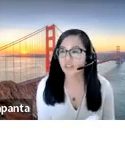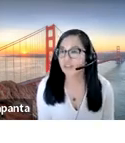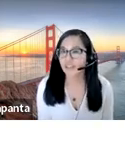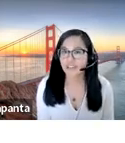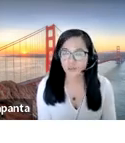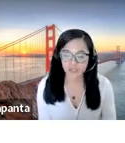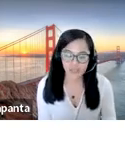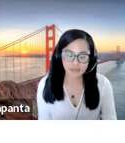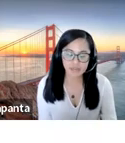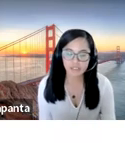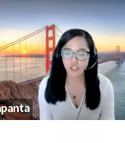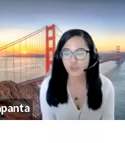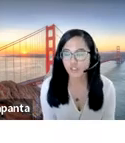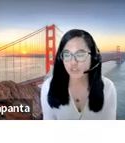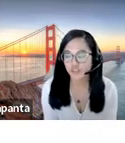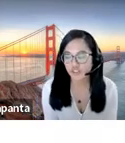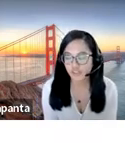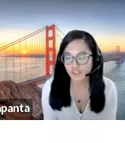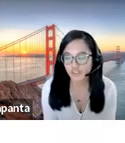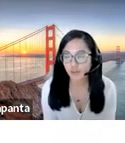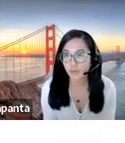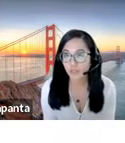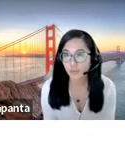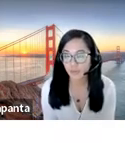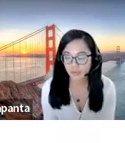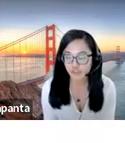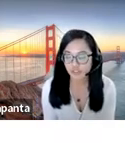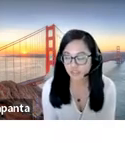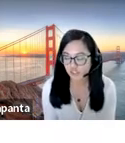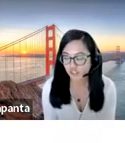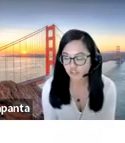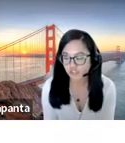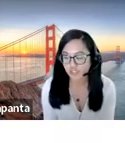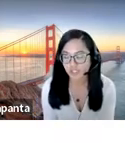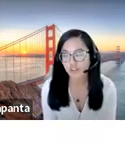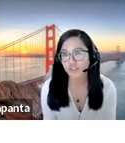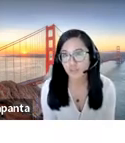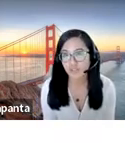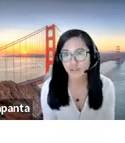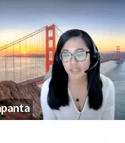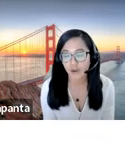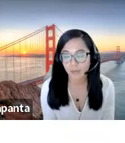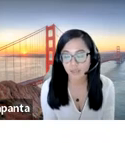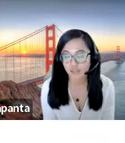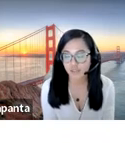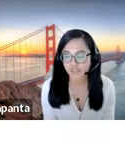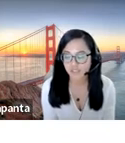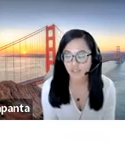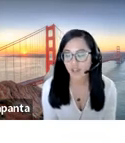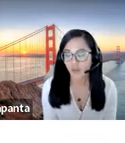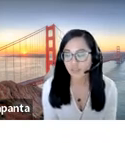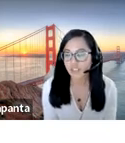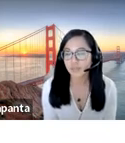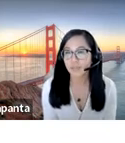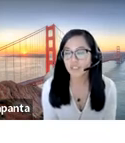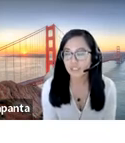as a recap, the DOR student services are pre employment transition services that are focused on helping students